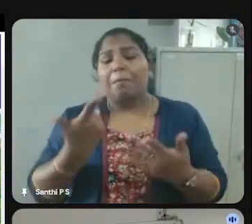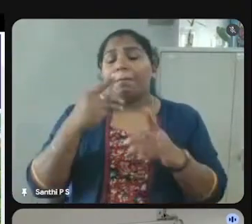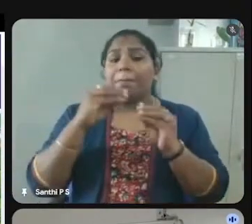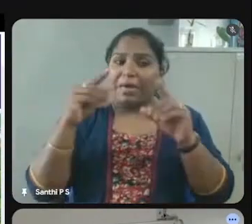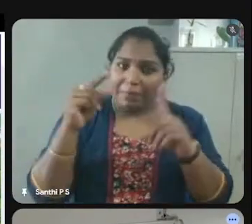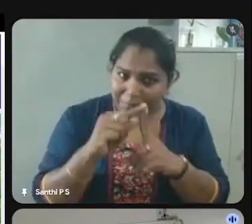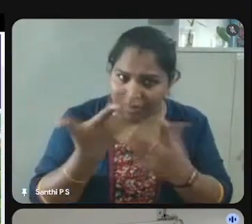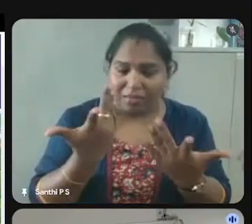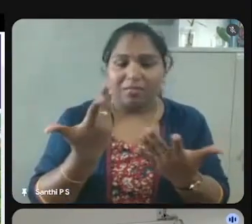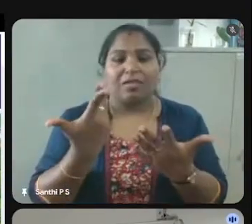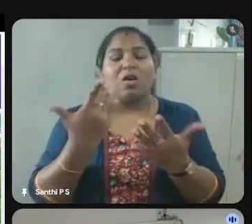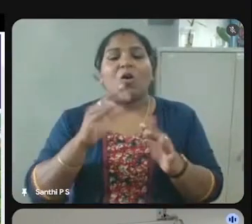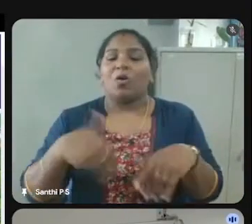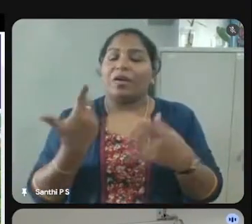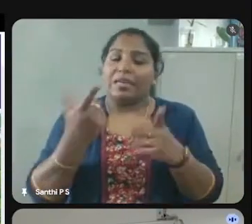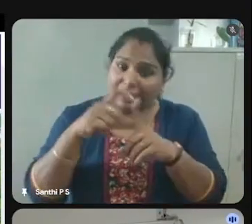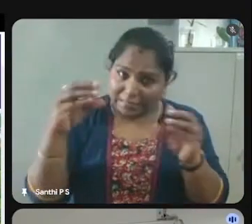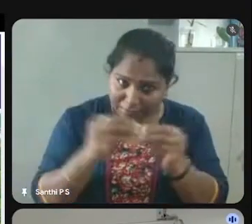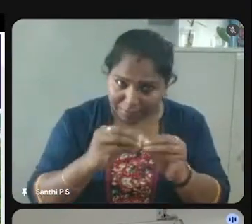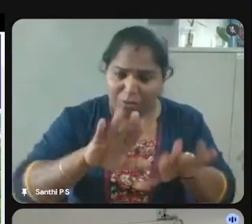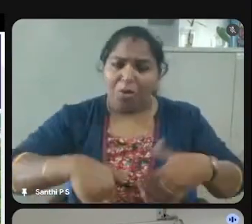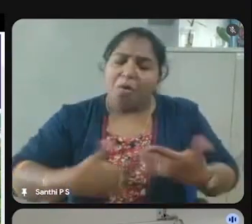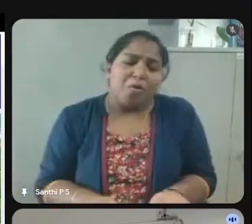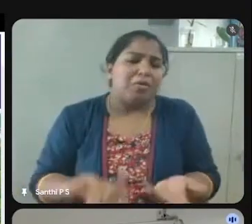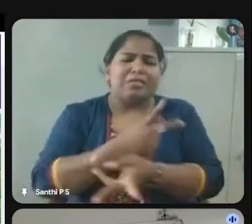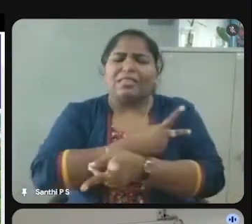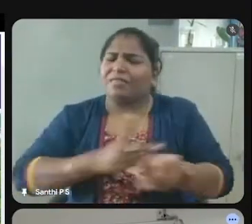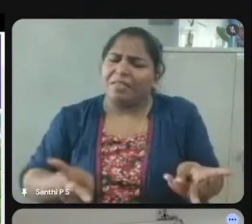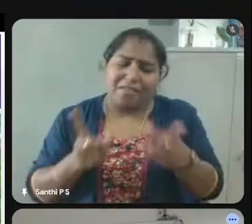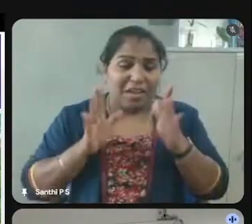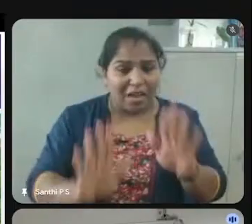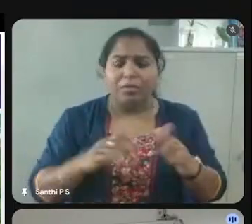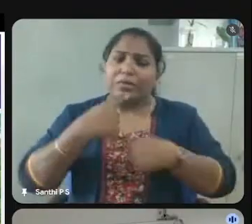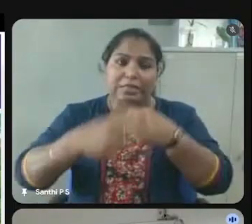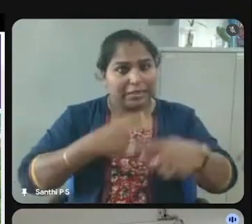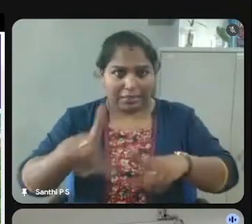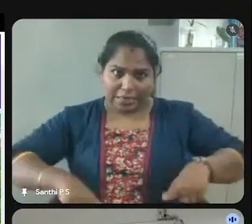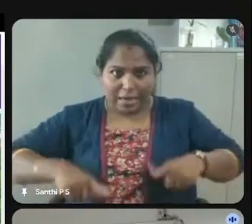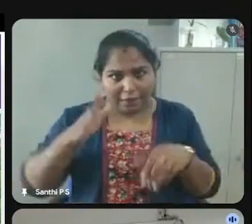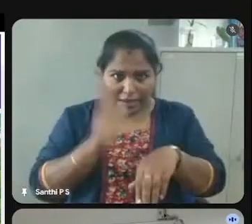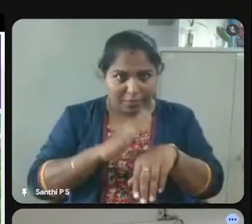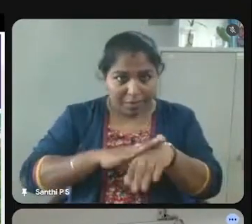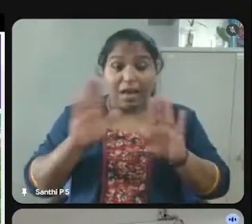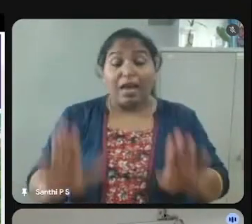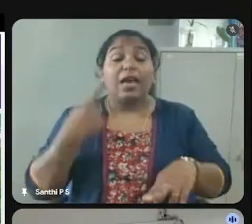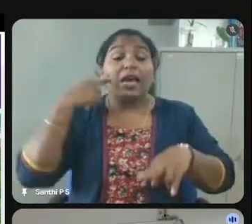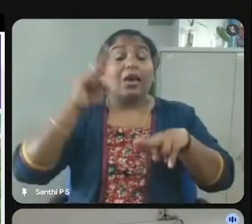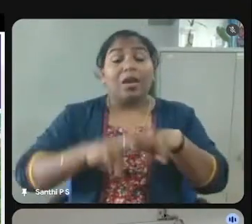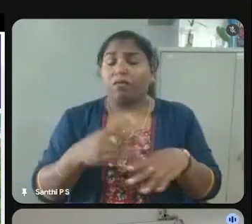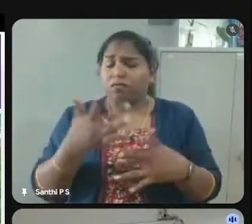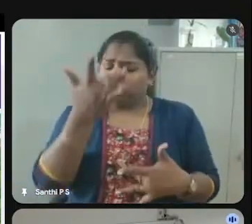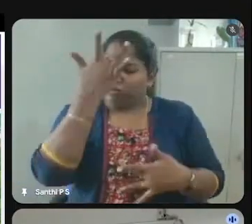ഷുഗർ, കൊളസ്ട്രോൾ, ഇങ്ങനെയുള്ള പല കാര്യങ്ങളും നമ്മൾ ഡെയിലി ലൈഫിൽ നമ്മൾ നേരിടുന്നുണ്ട്. ഇതൊന്നും ഇല്ലാത്തൊരു വ്യക്തി അല്ലെങ്കിൽ